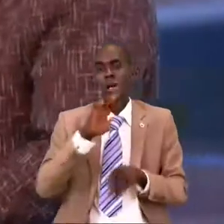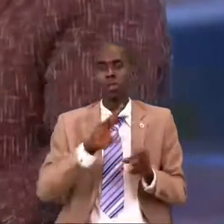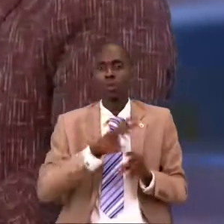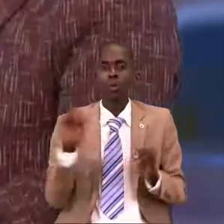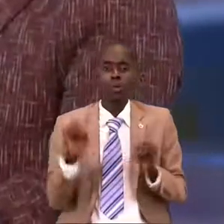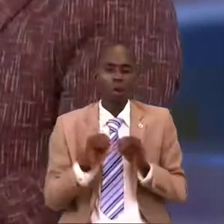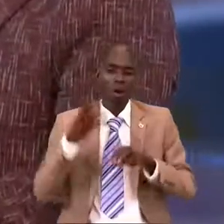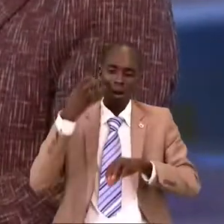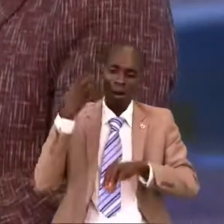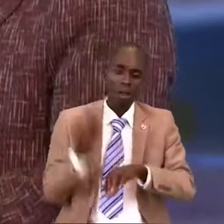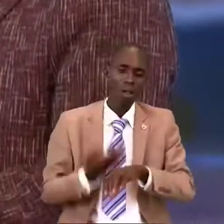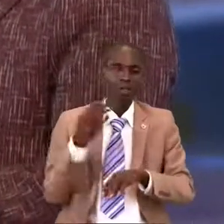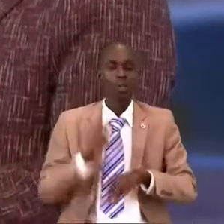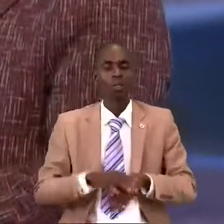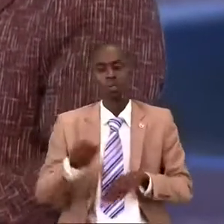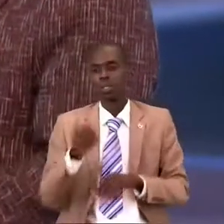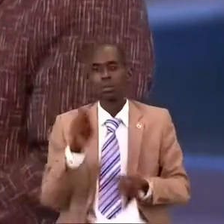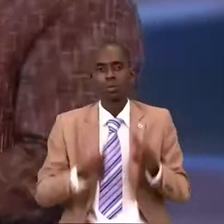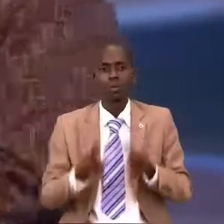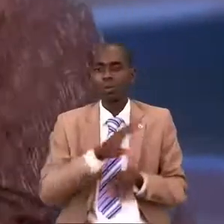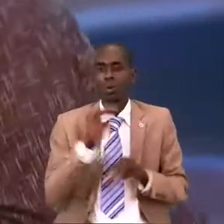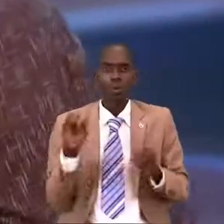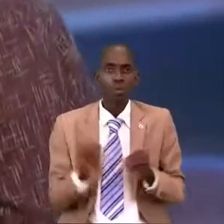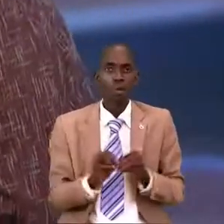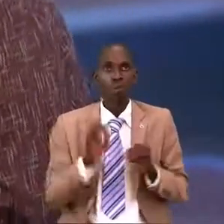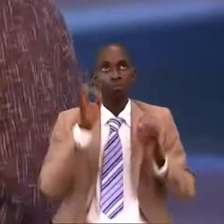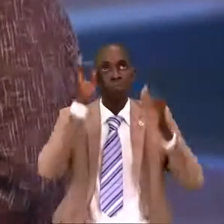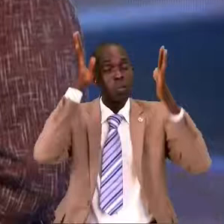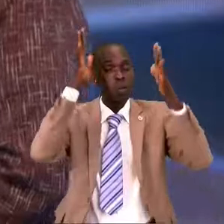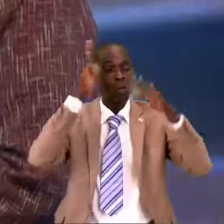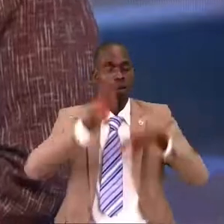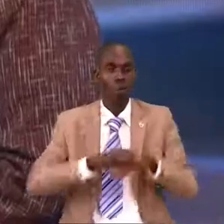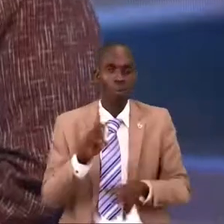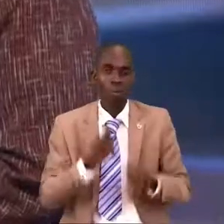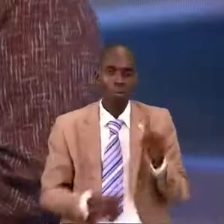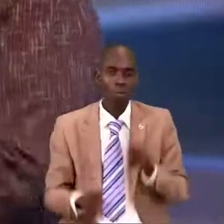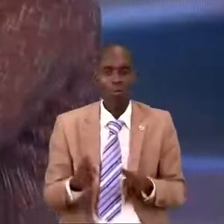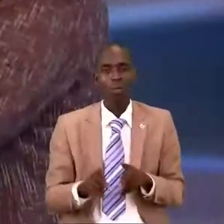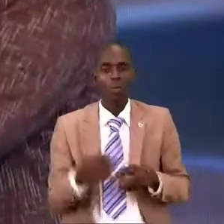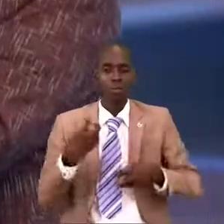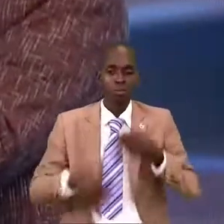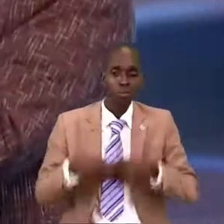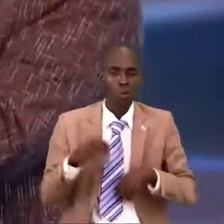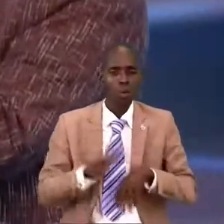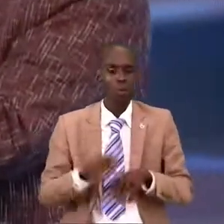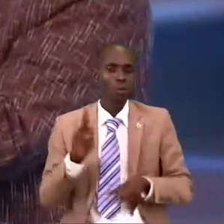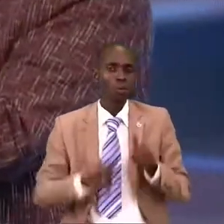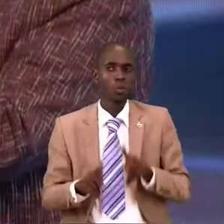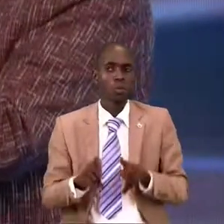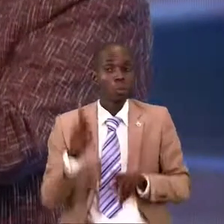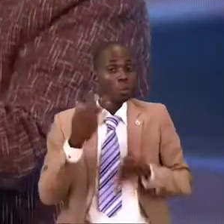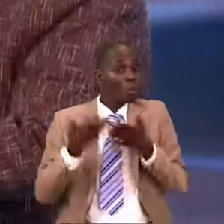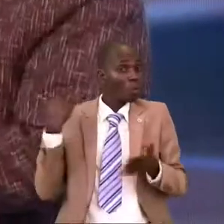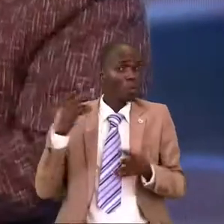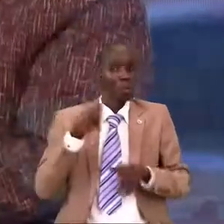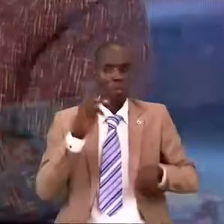Difficile. Ça, c'est le passé. Les gens peuvent venir vers toi. Avant, on avait peur de toi. Et partout où tu étais, les gens